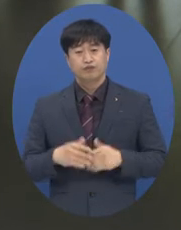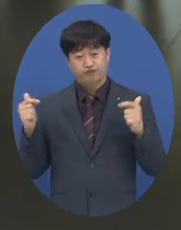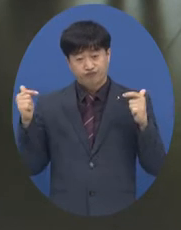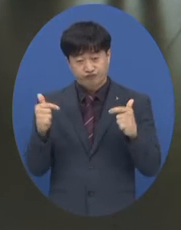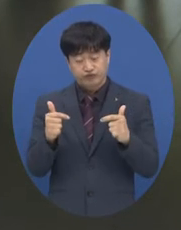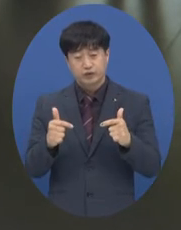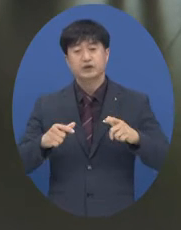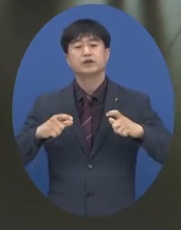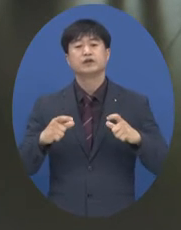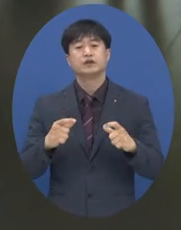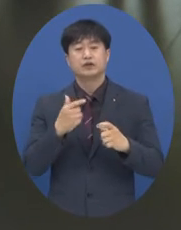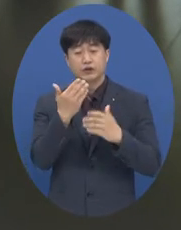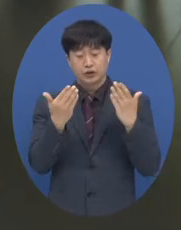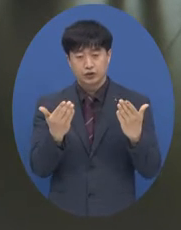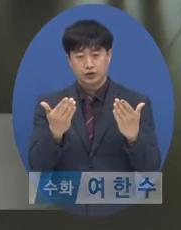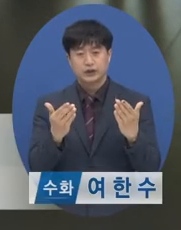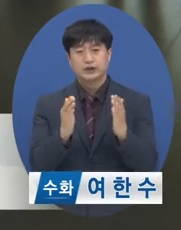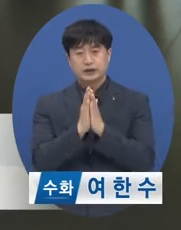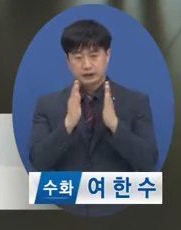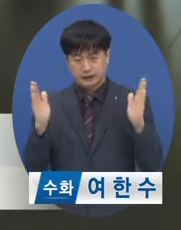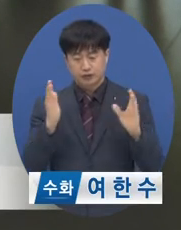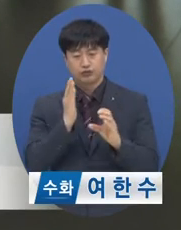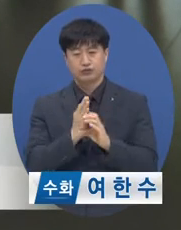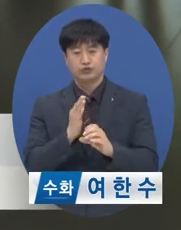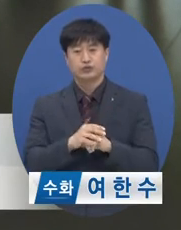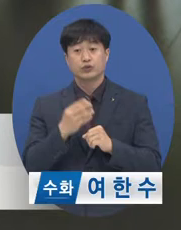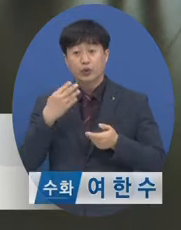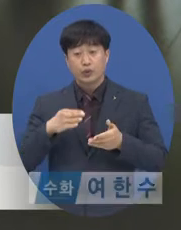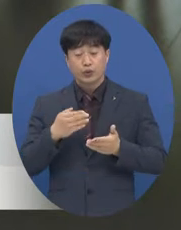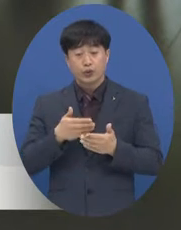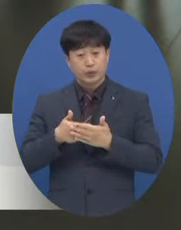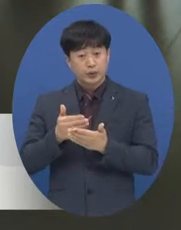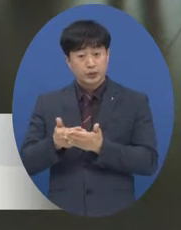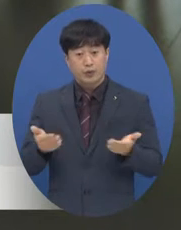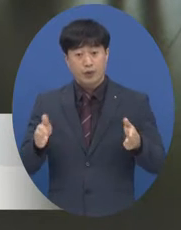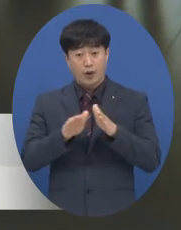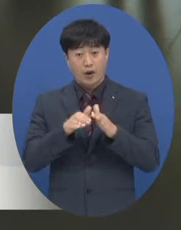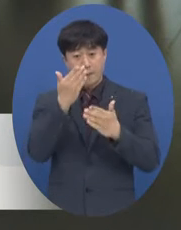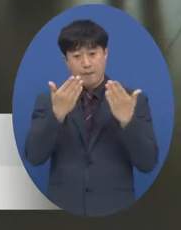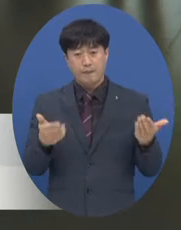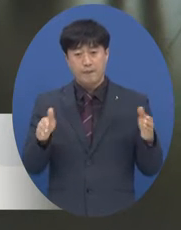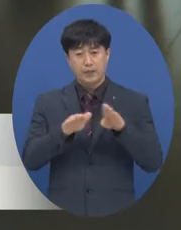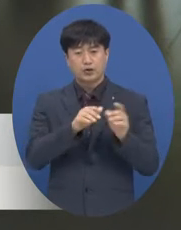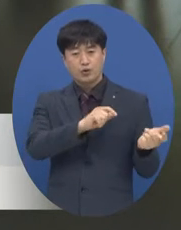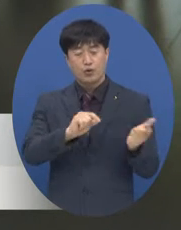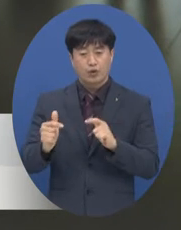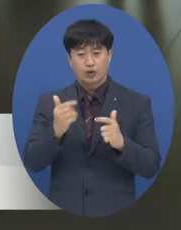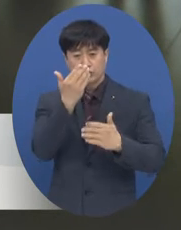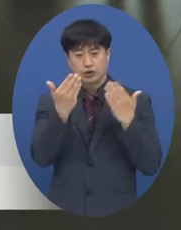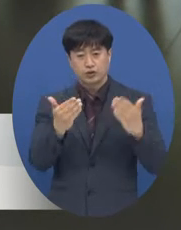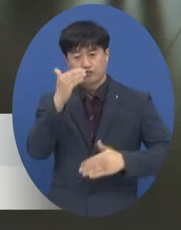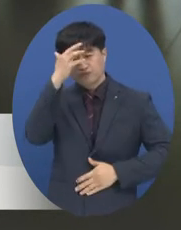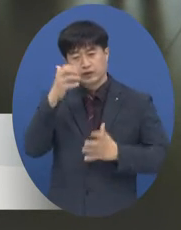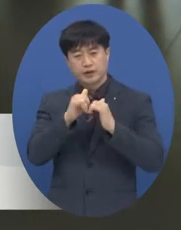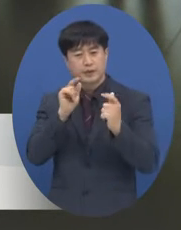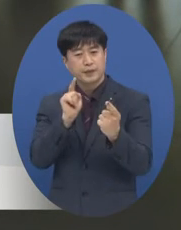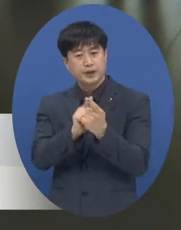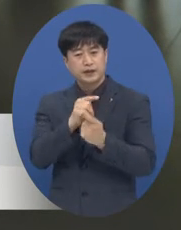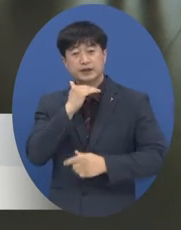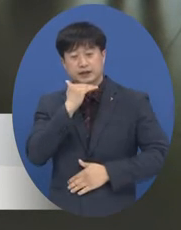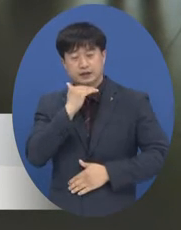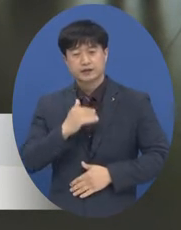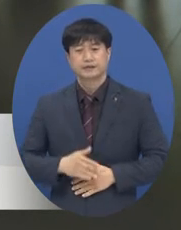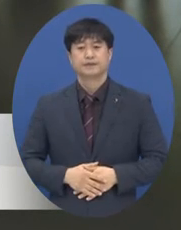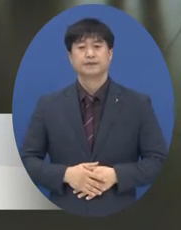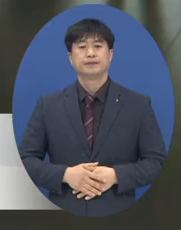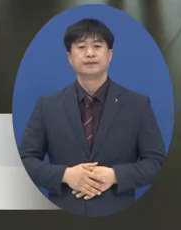움츠렸던 지역 전시 문화가 기지개를 켜고 있습니다. 경기도 미술관과 박물관에선 각종 전시가 관람객들을 기다립니다. 최지연